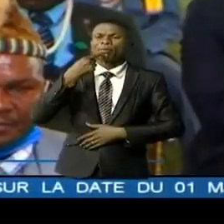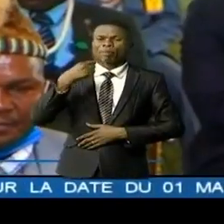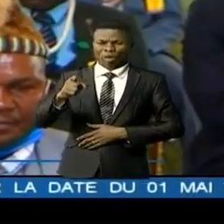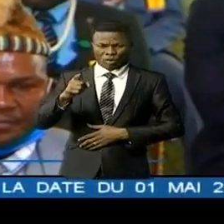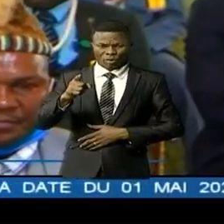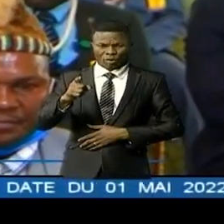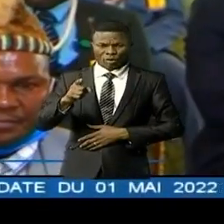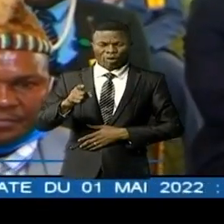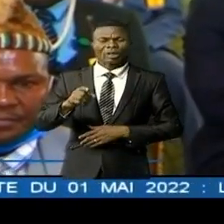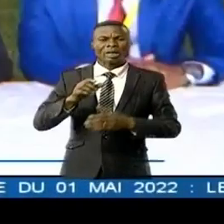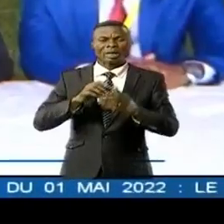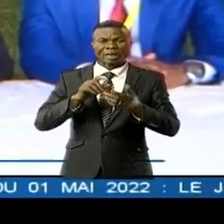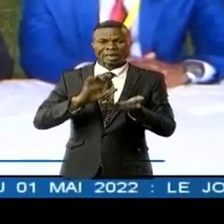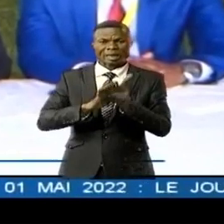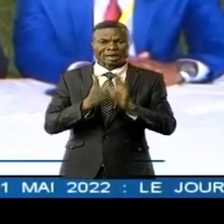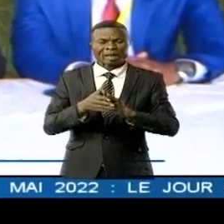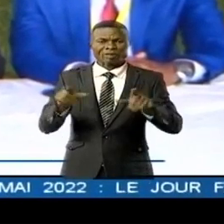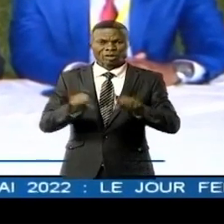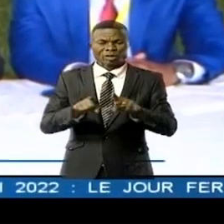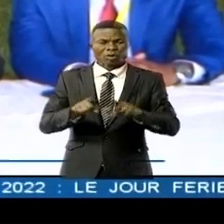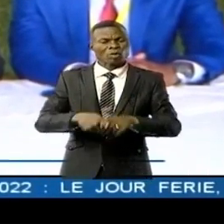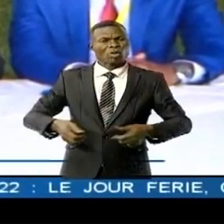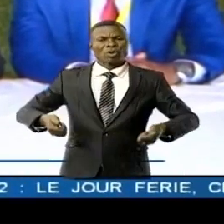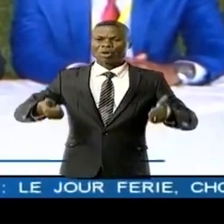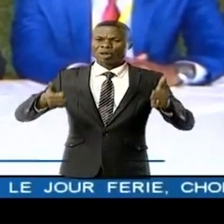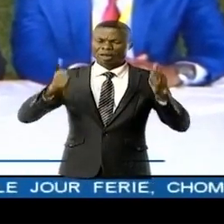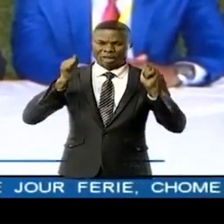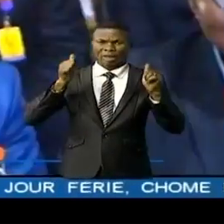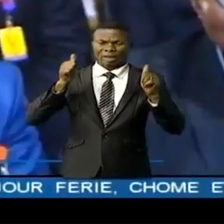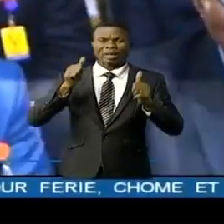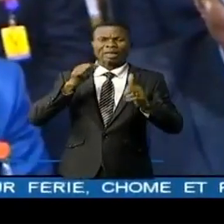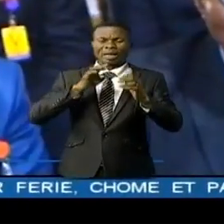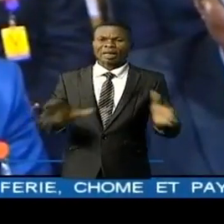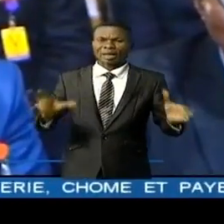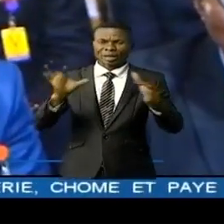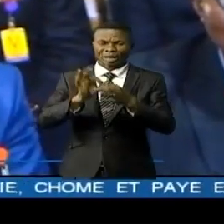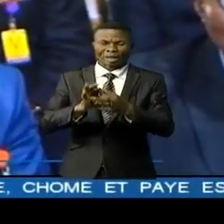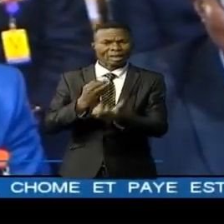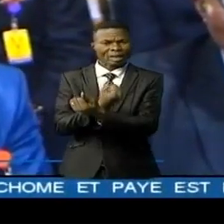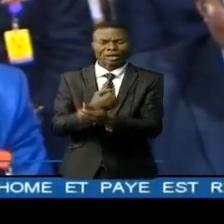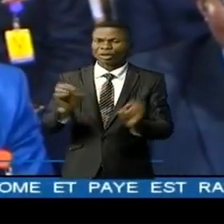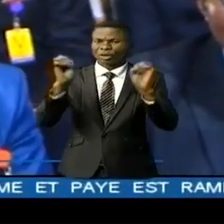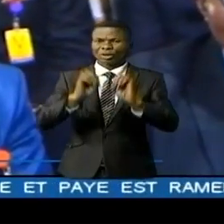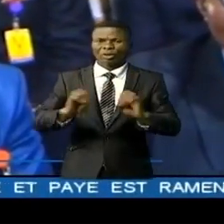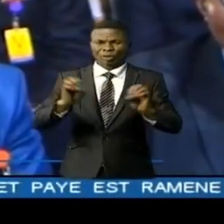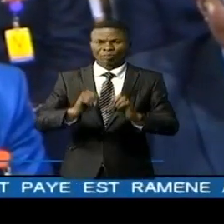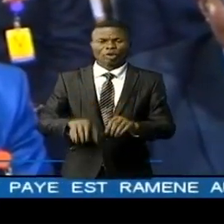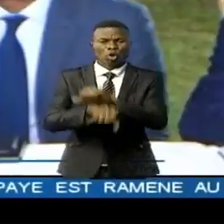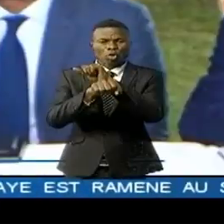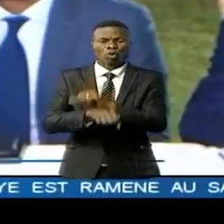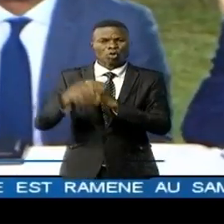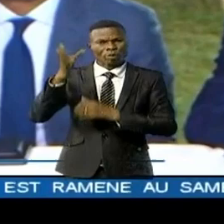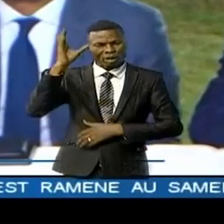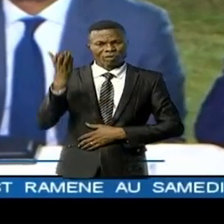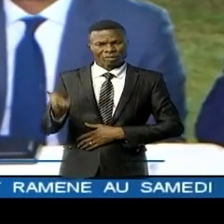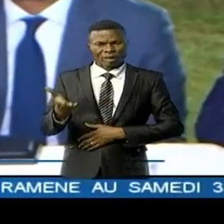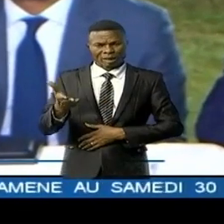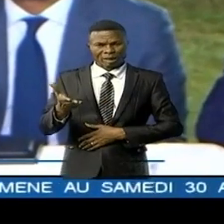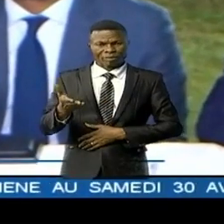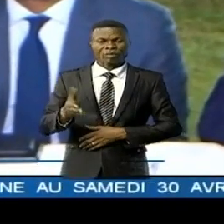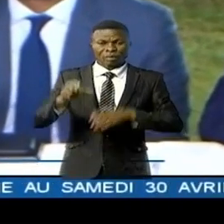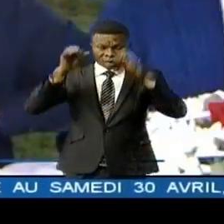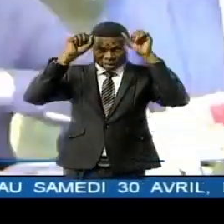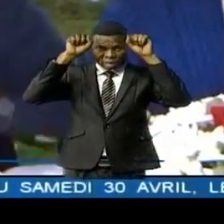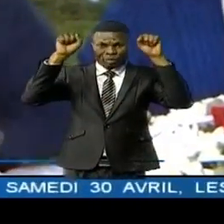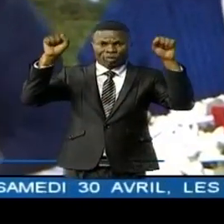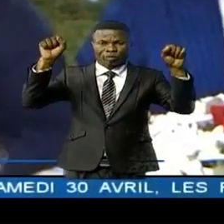se caractérise par les refus d'intégration et le non-respect des us et coutumes locaux, indique le